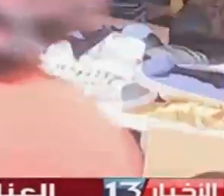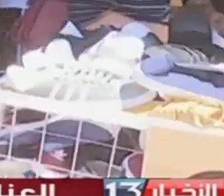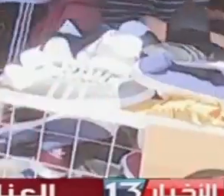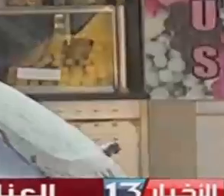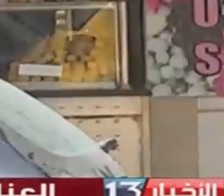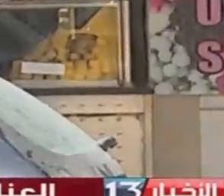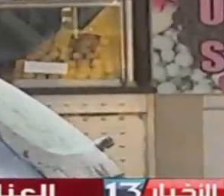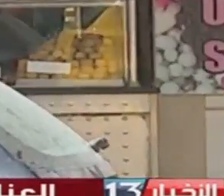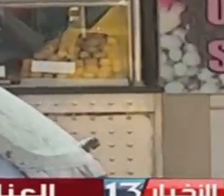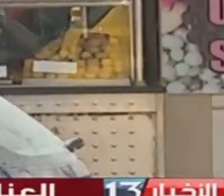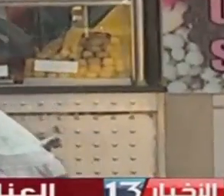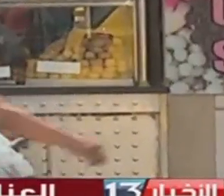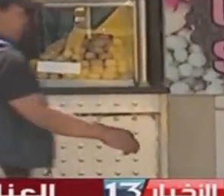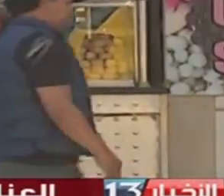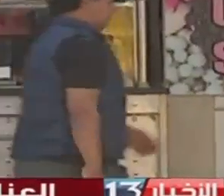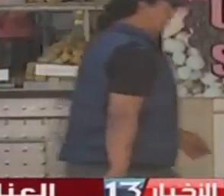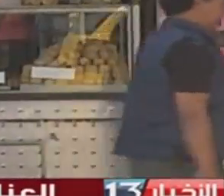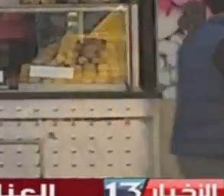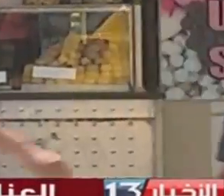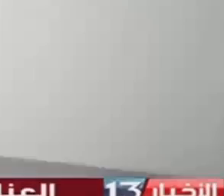لاقتناء مستلزمات الاحتفال بالعيد.